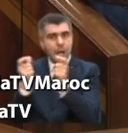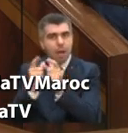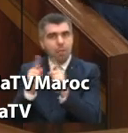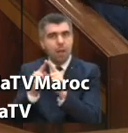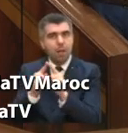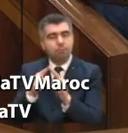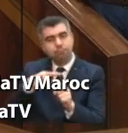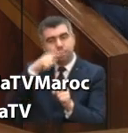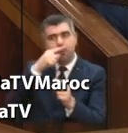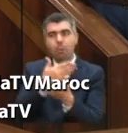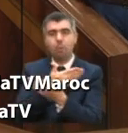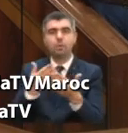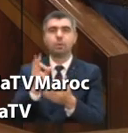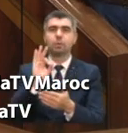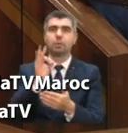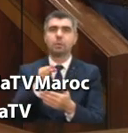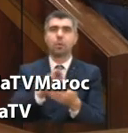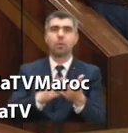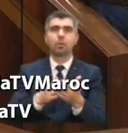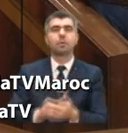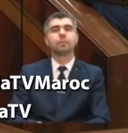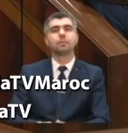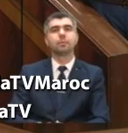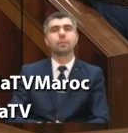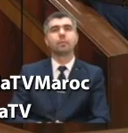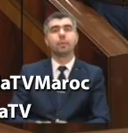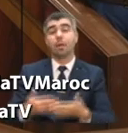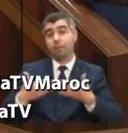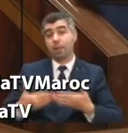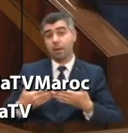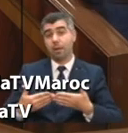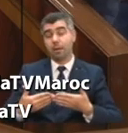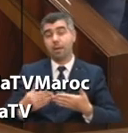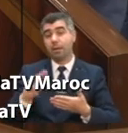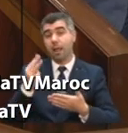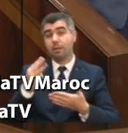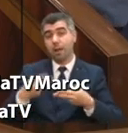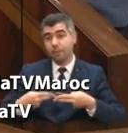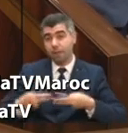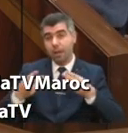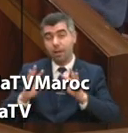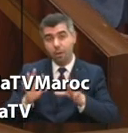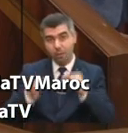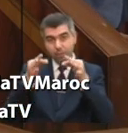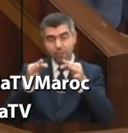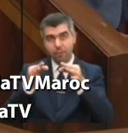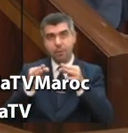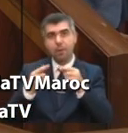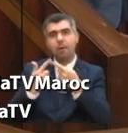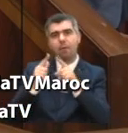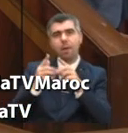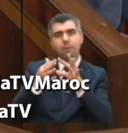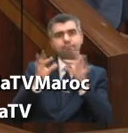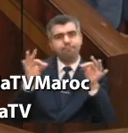الكرامة للمواطنين والمواطنات ديالو. طبعا حنا قدمنا هاد الثلاث المقترحات، ولكن كاينه مقترحات اخرى